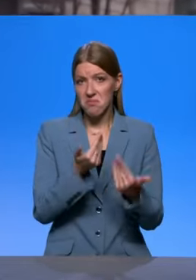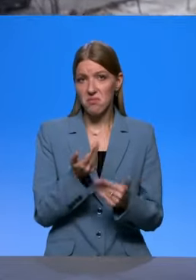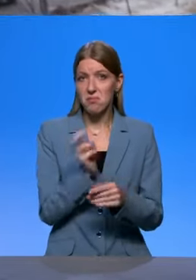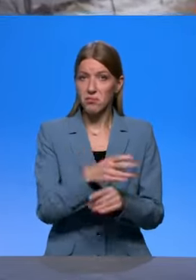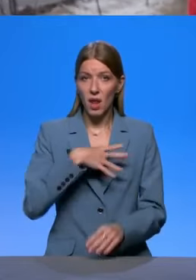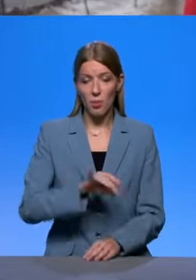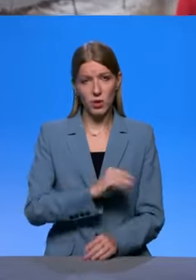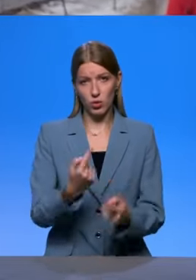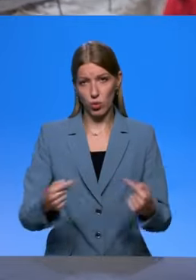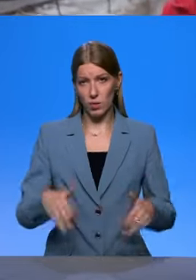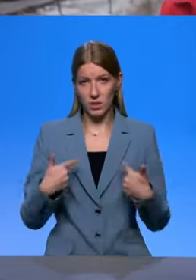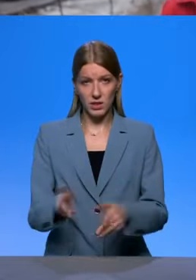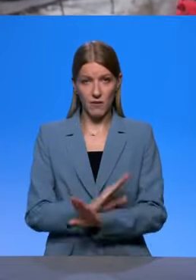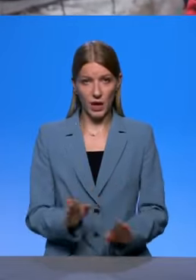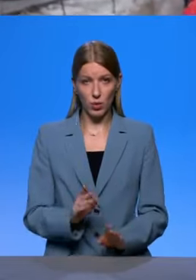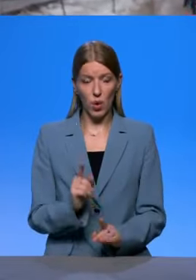советую. Астрология,